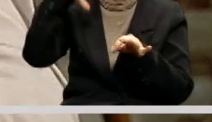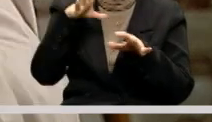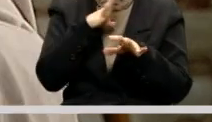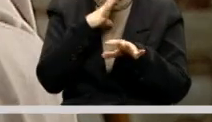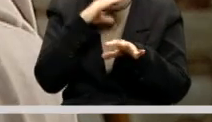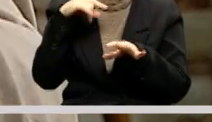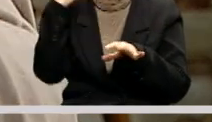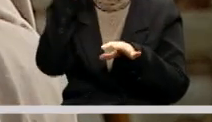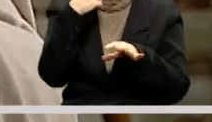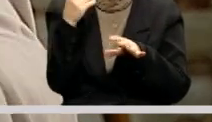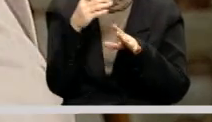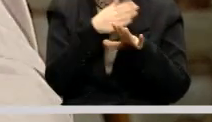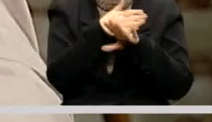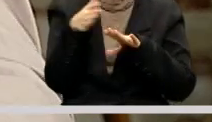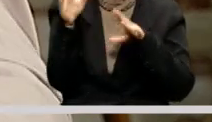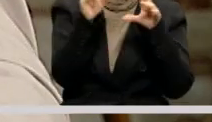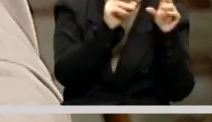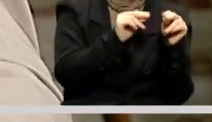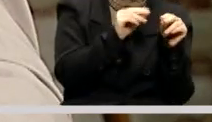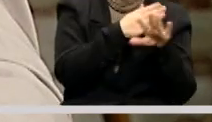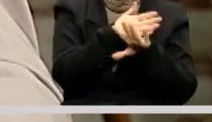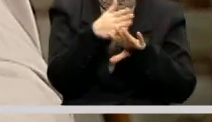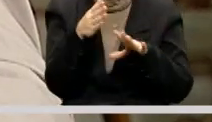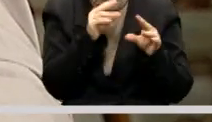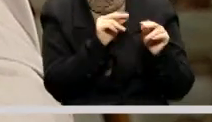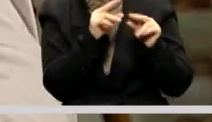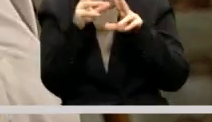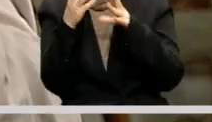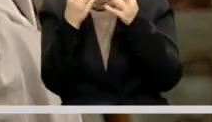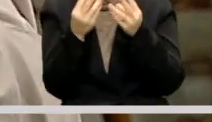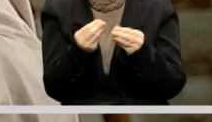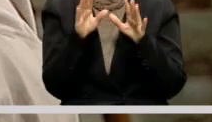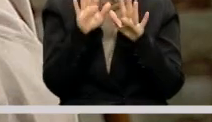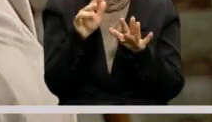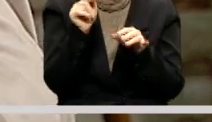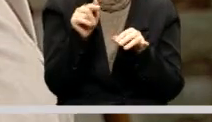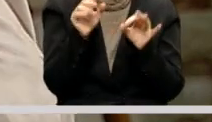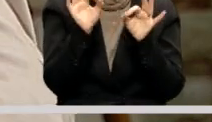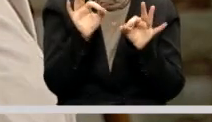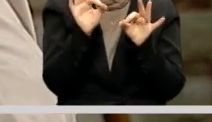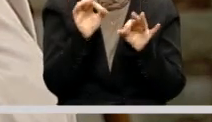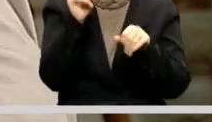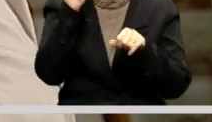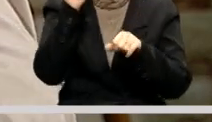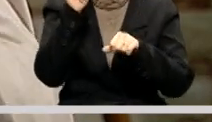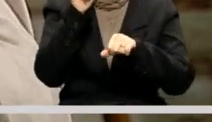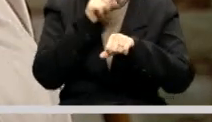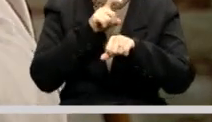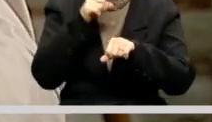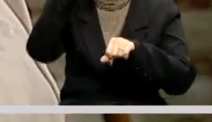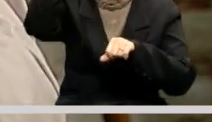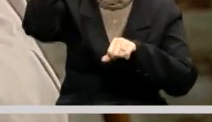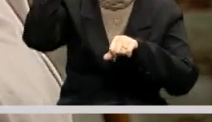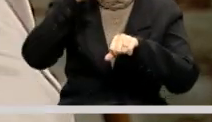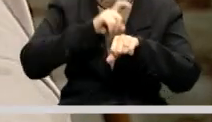ama o süre, ihtiyacımız olan süre çok fazla değişmiyor. O ritmimiz mutlaka şu kadar saat sen uyumalısın diyor bize ve o